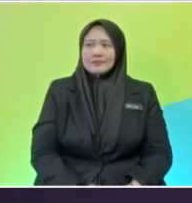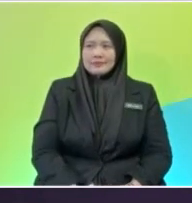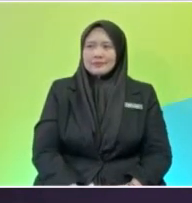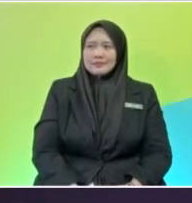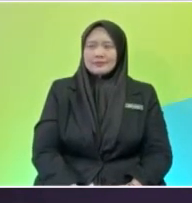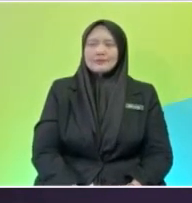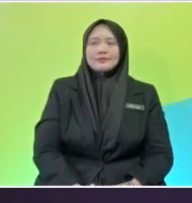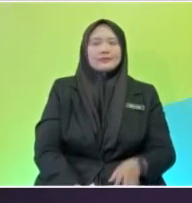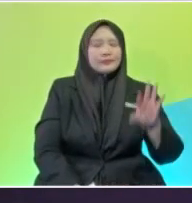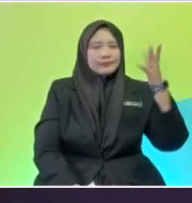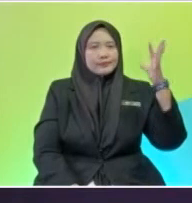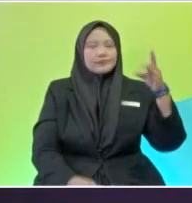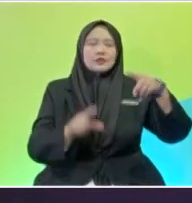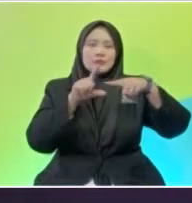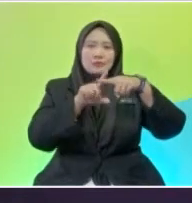3